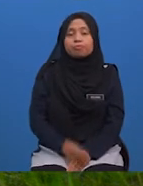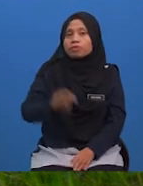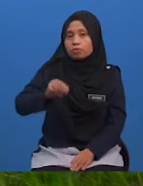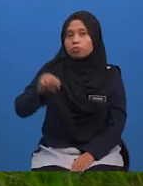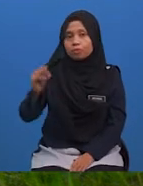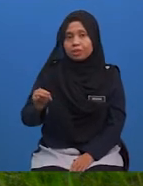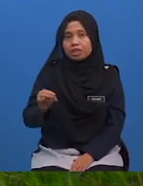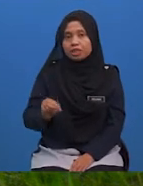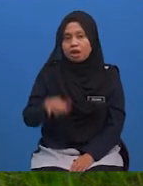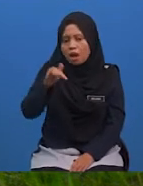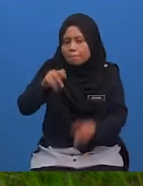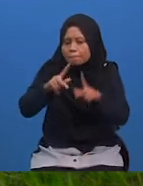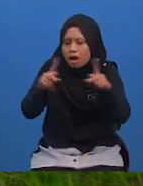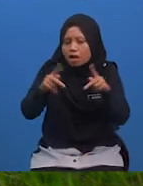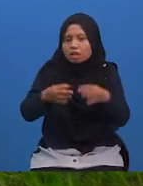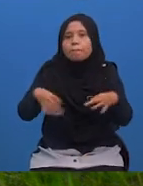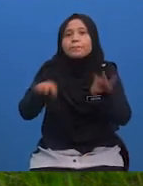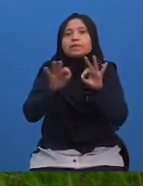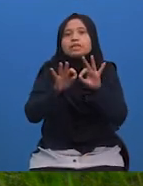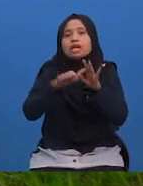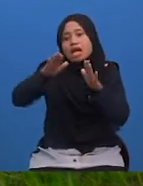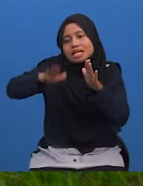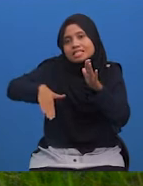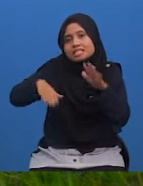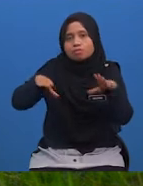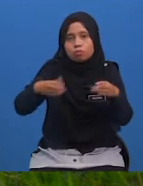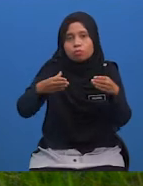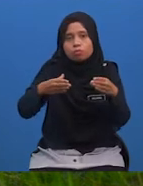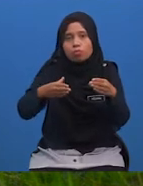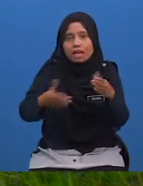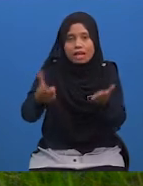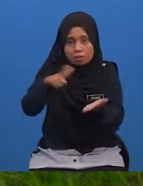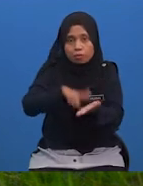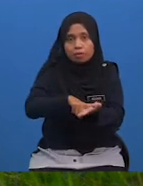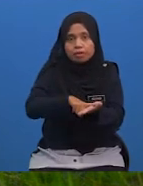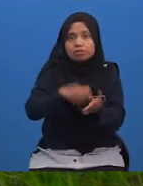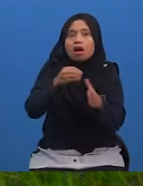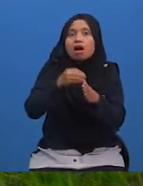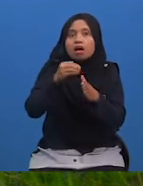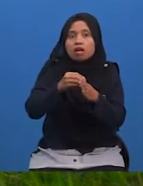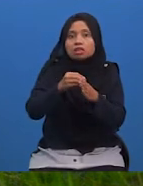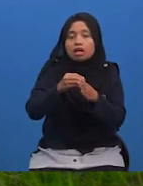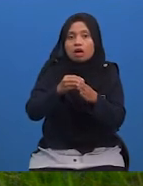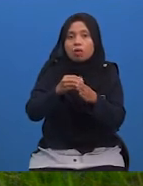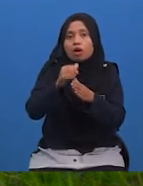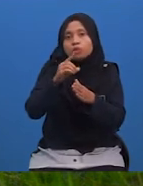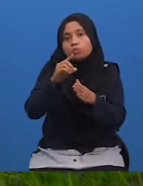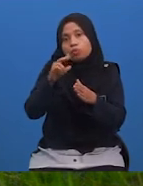Murid-murid, yang paling penting sebelum membuat sebarang laporan atau aduan